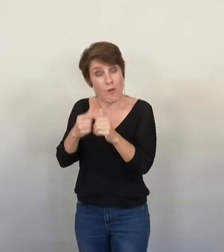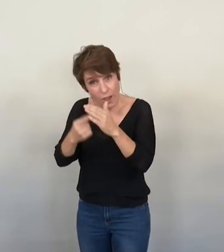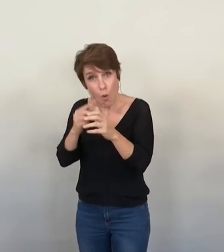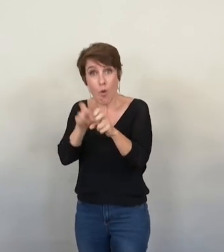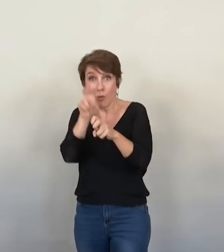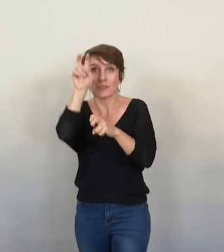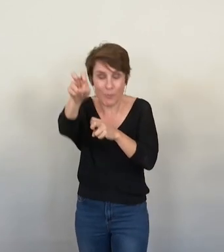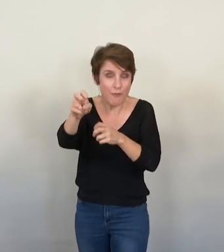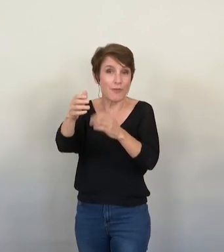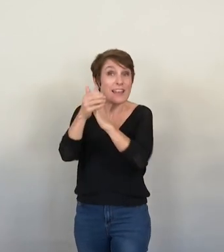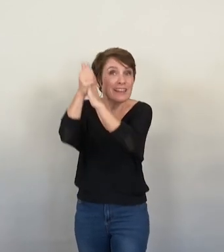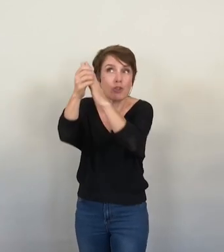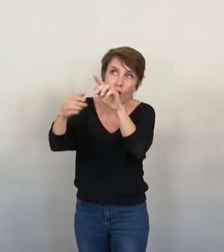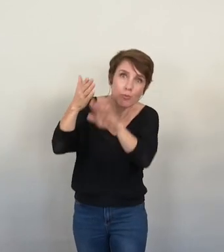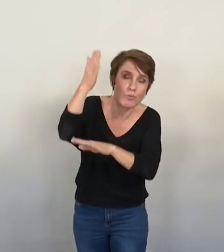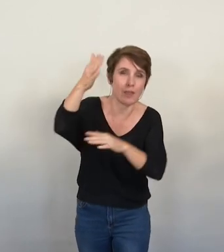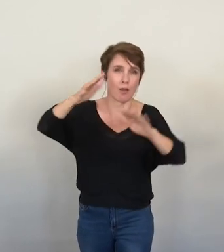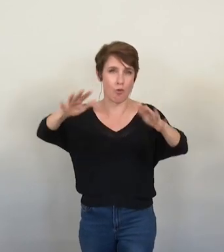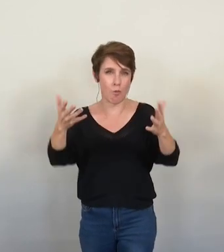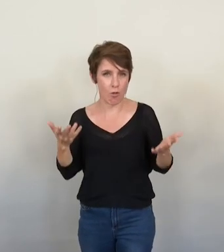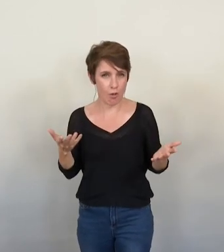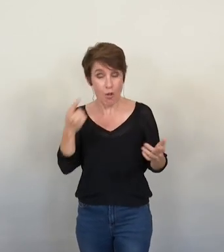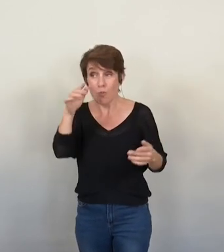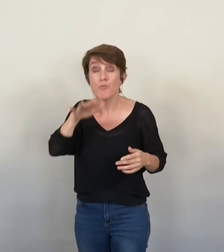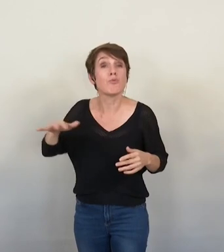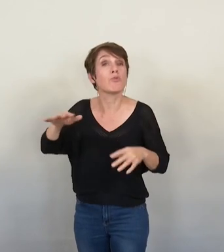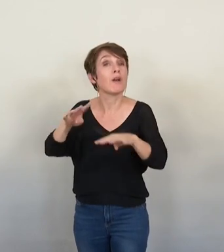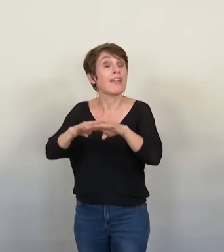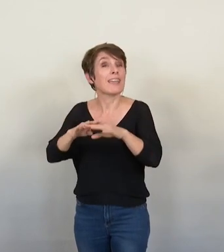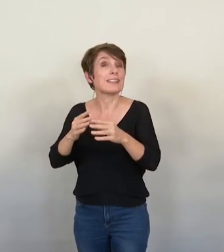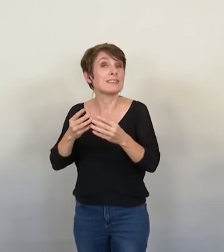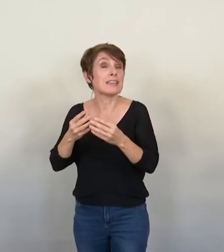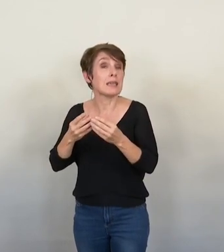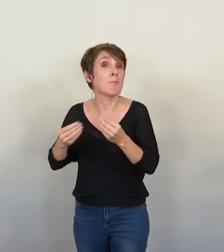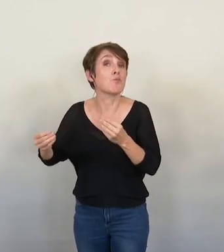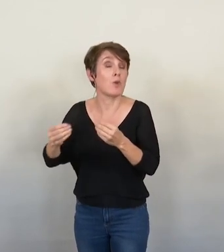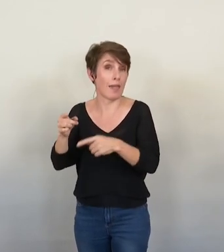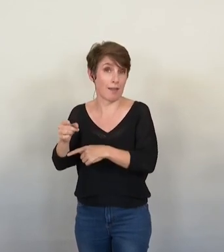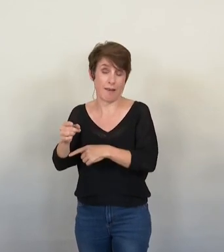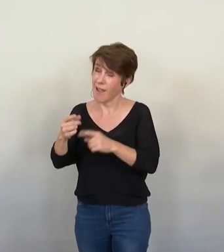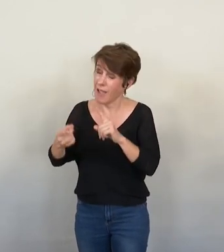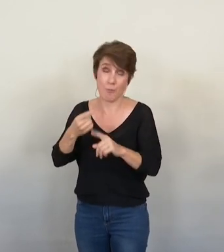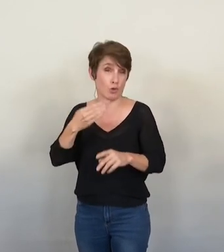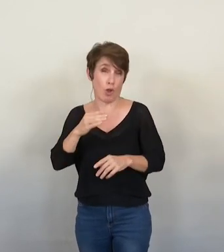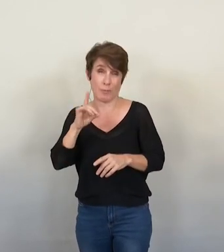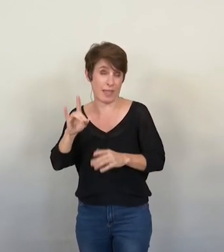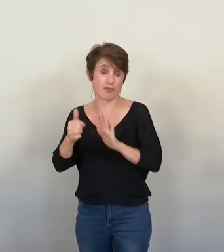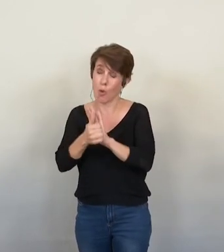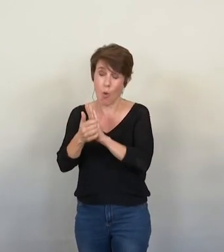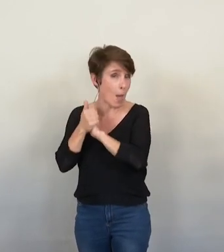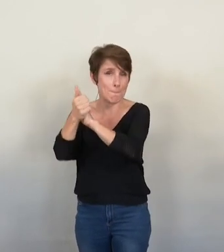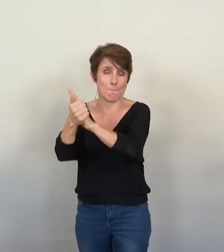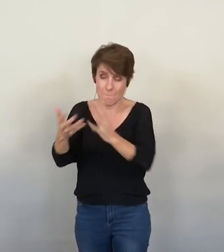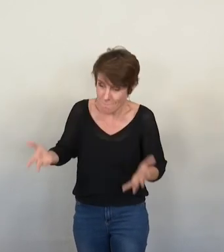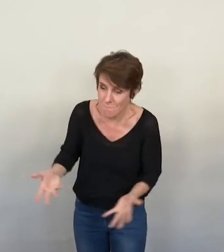les habitants de ces quartiers c'est populaire pour prendre Cuxa mais sur les MDH soit de vrais acteurs quit à ce qu' qui qui remettent en cause des systèmes